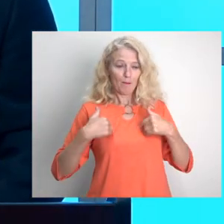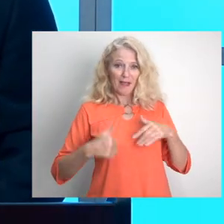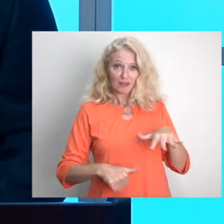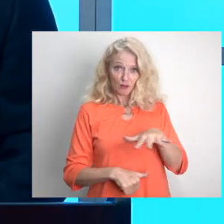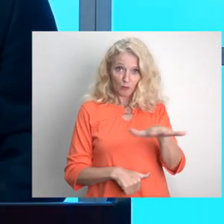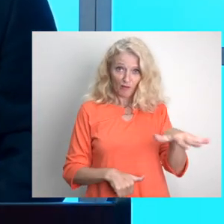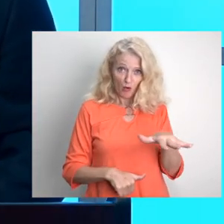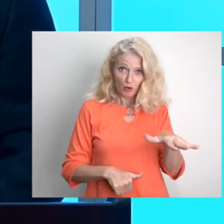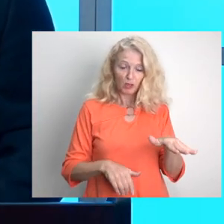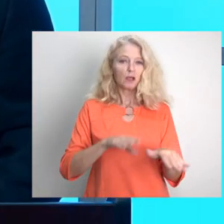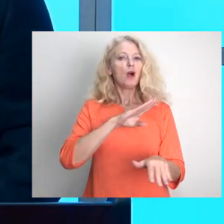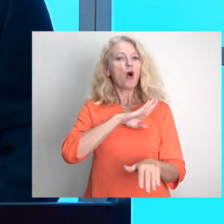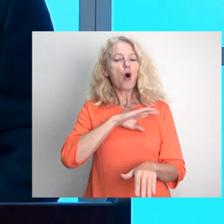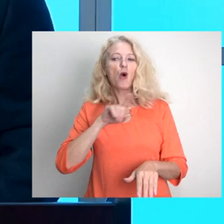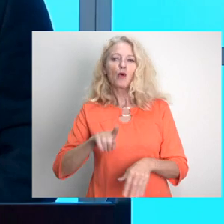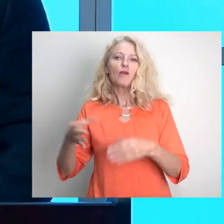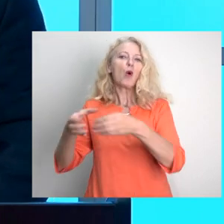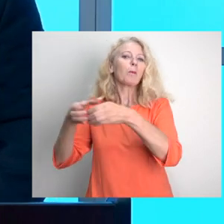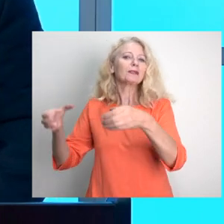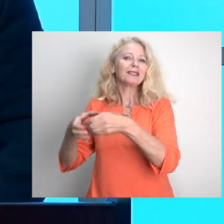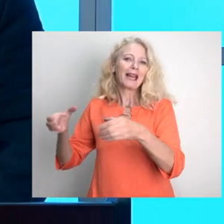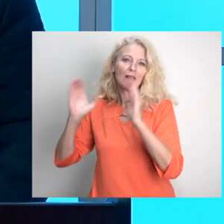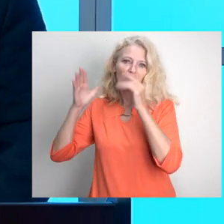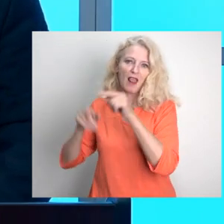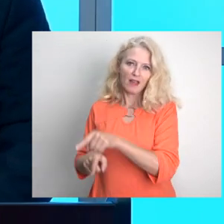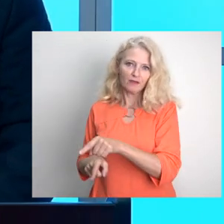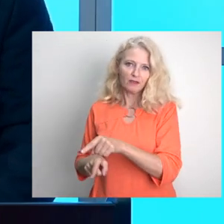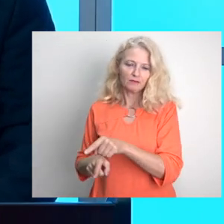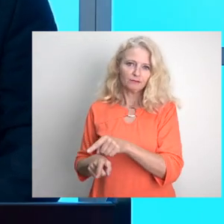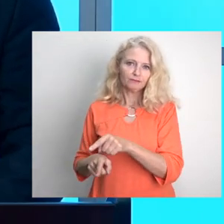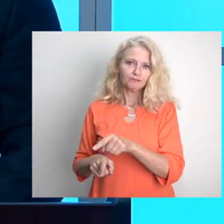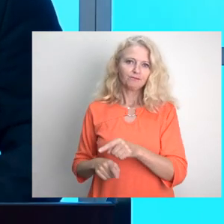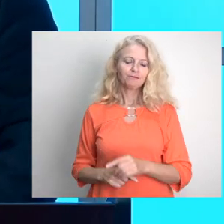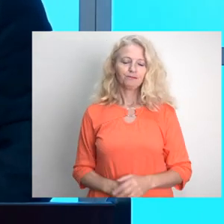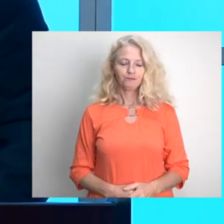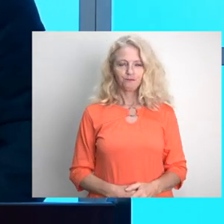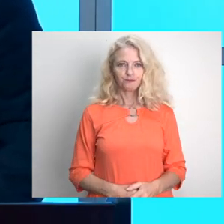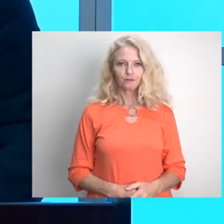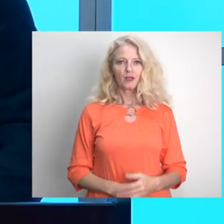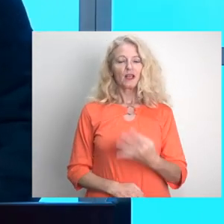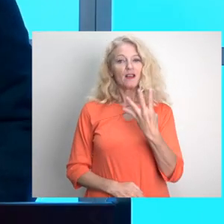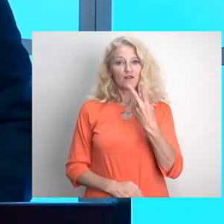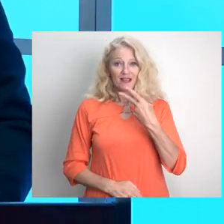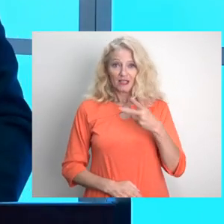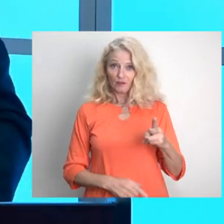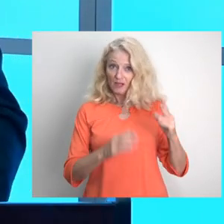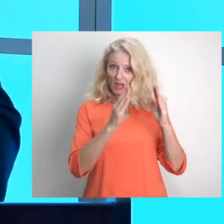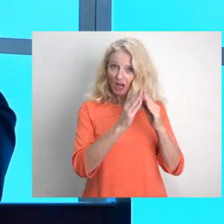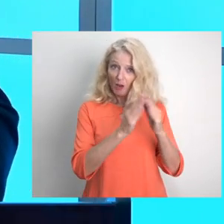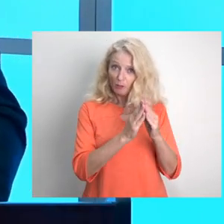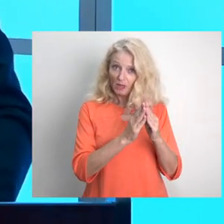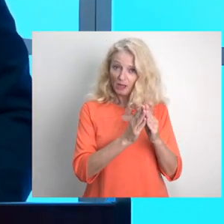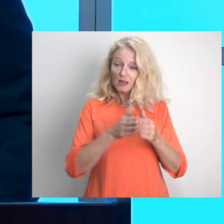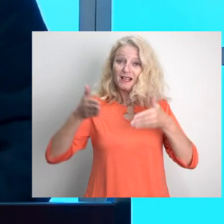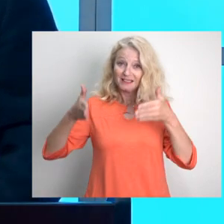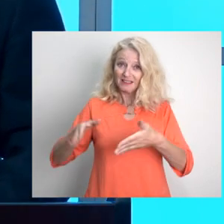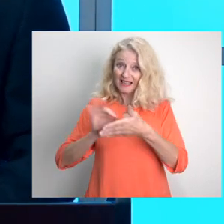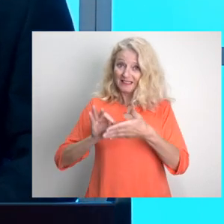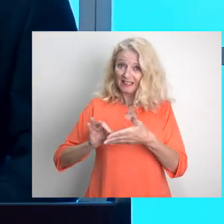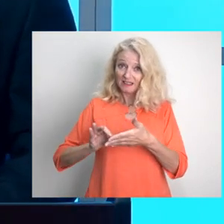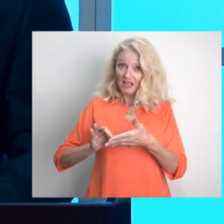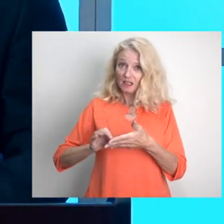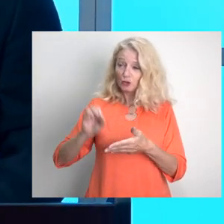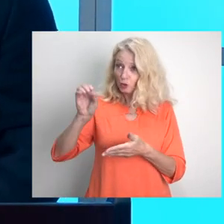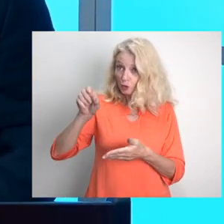aanvullende hulp nodig denken te hebben. 24 april heeft staatssecretaris